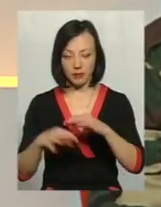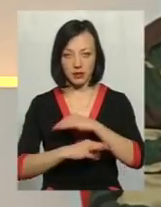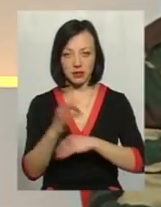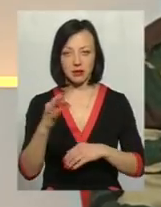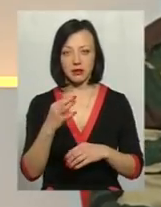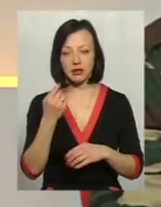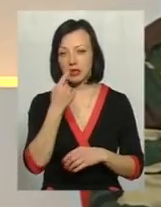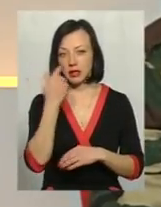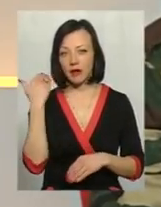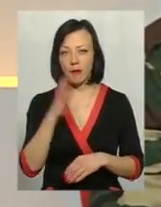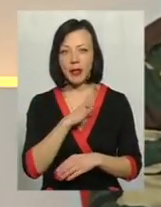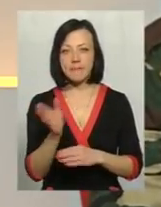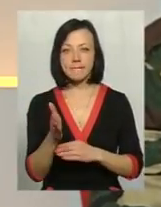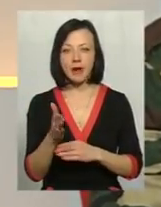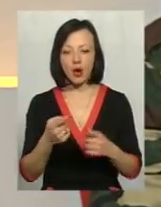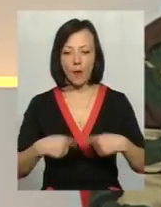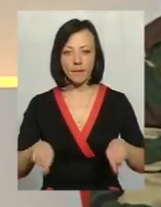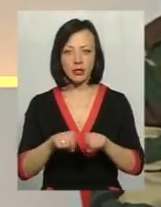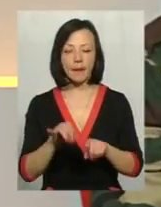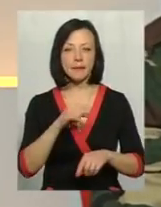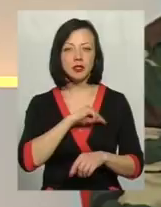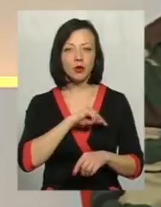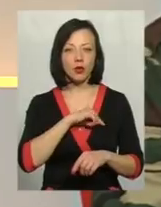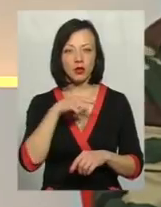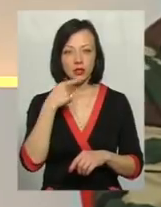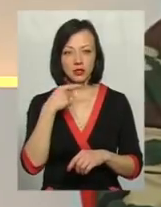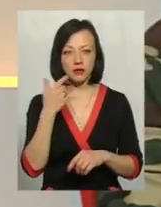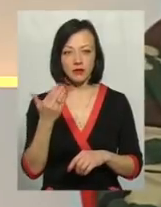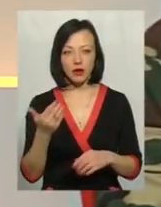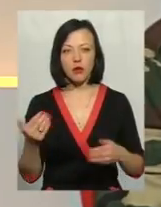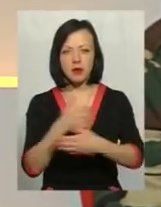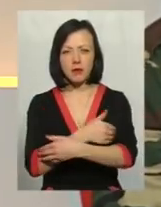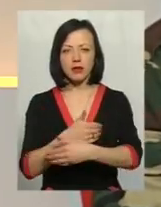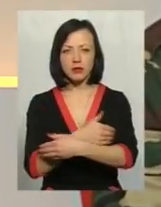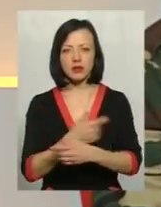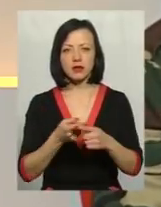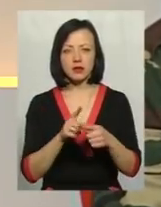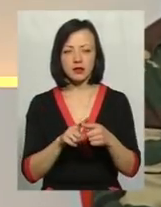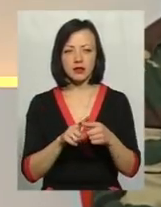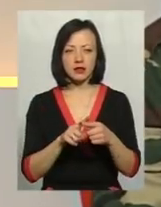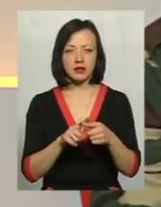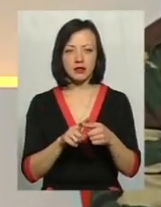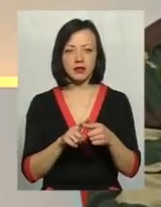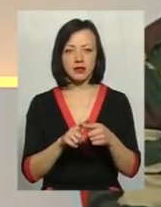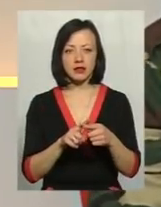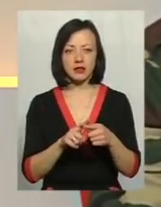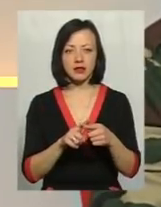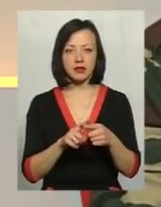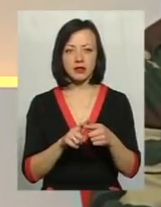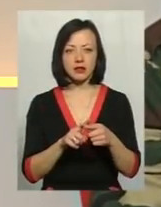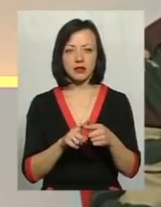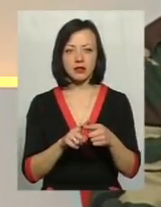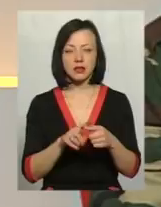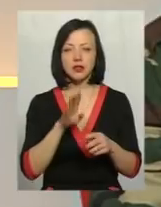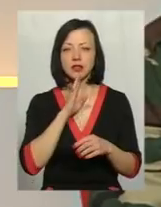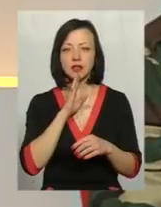там, в Маріупольському сектору, і психолог каже, ви обнімайте, от з нами їздить жінка, Леся